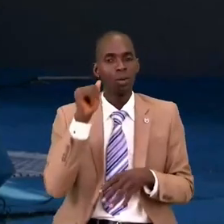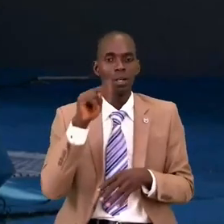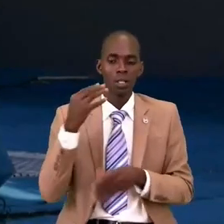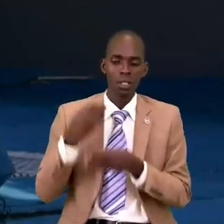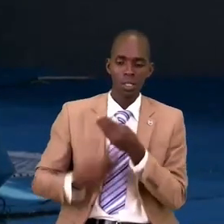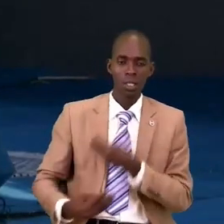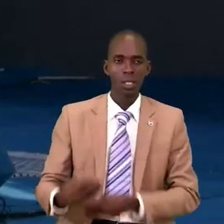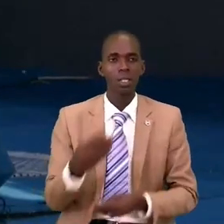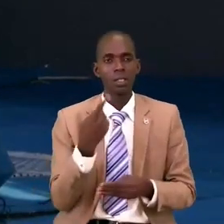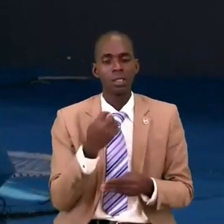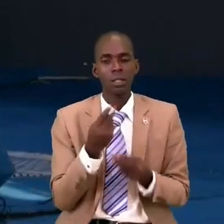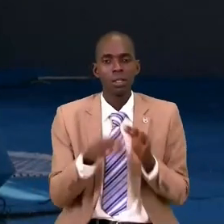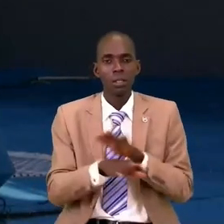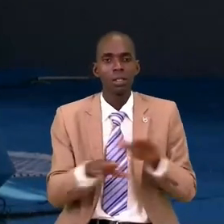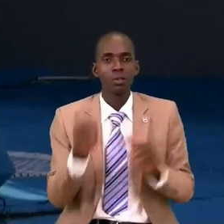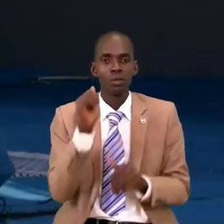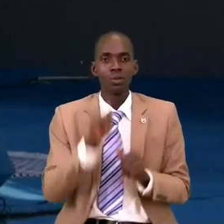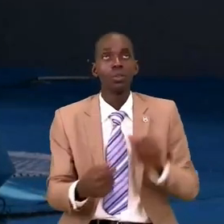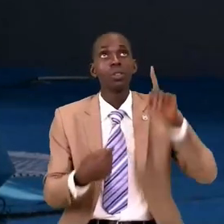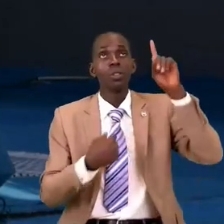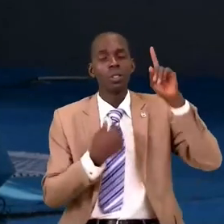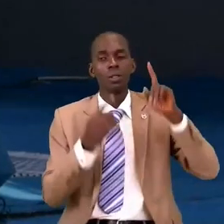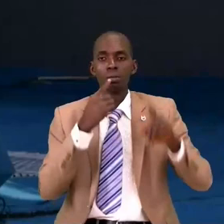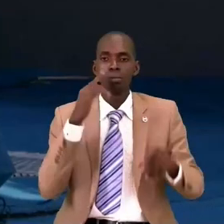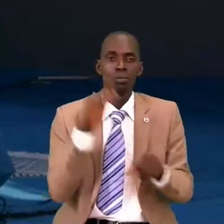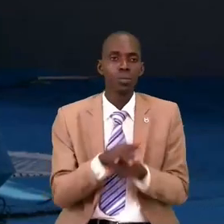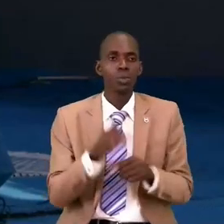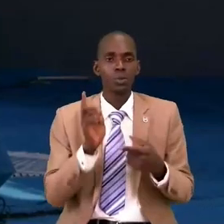Verset 7, la première partie,